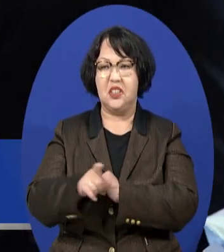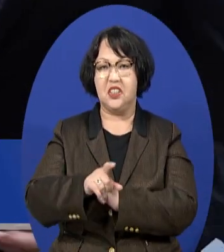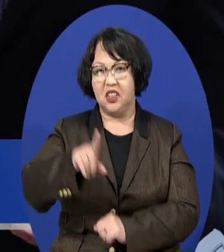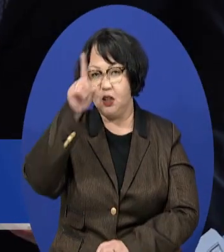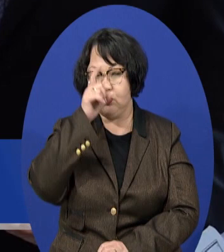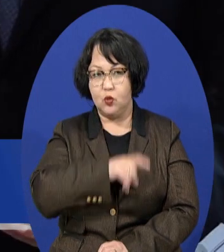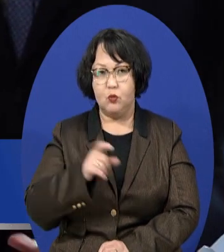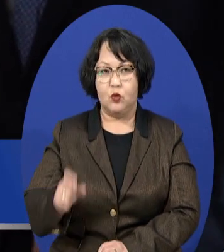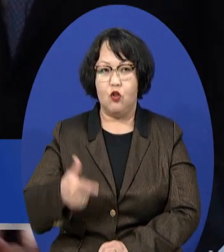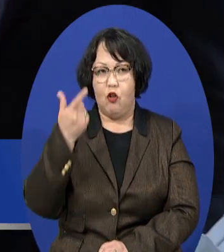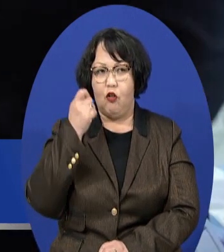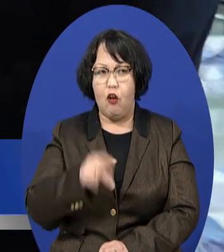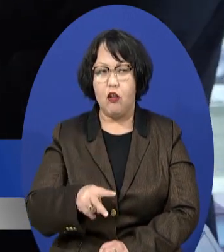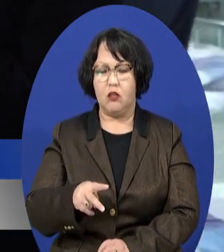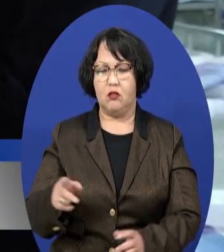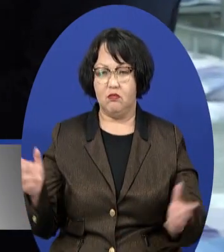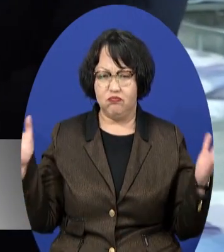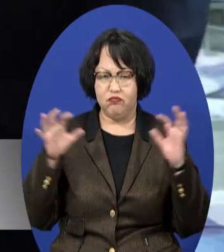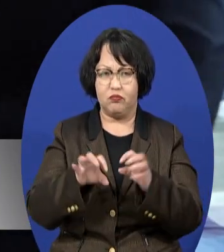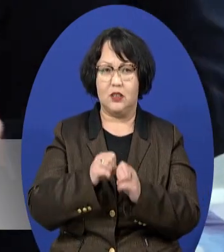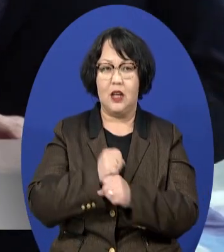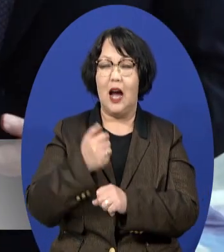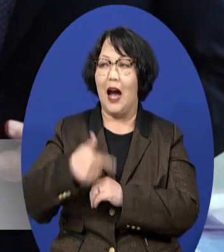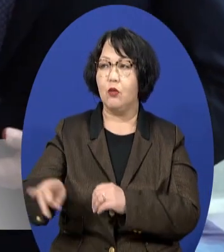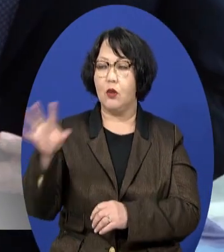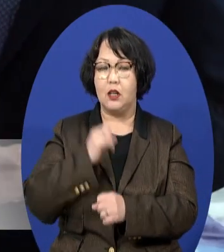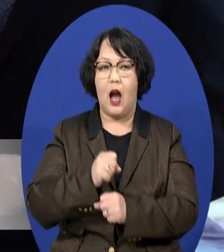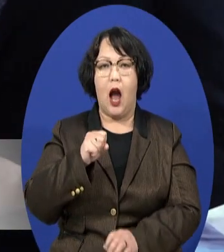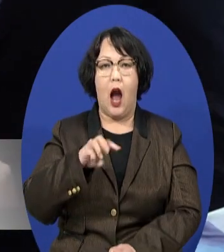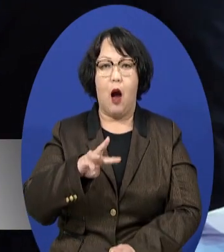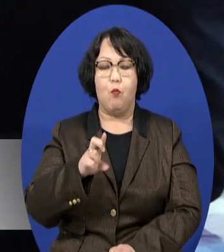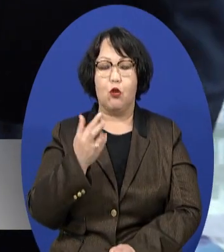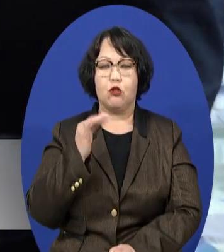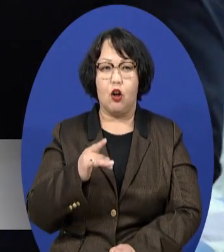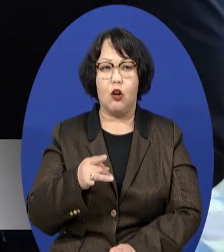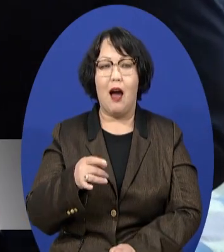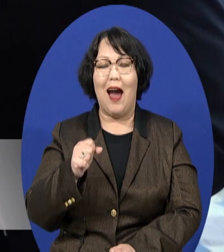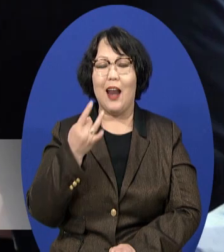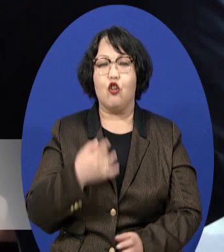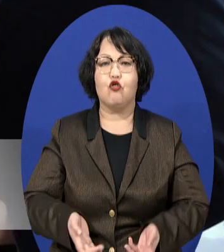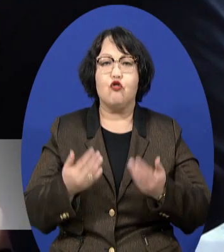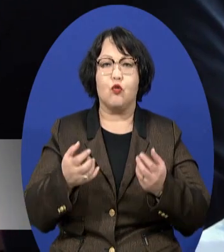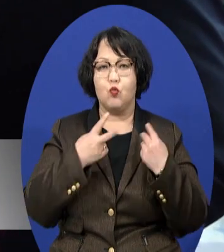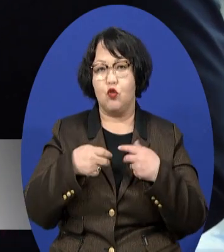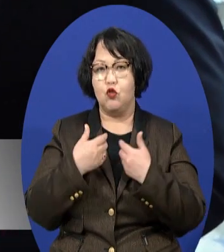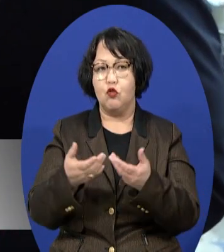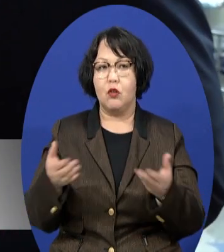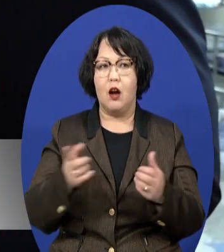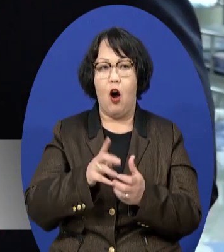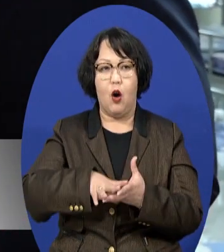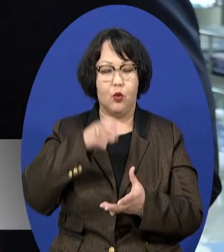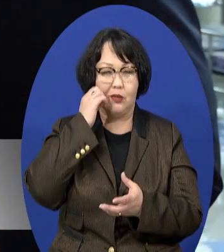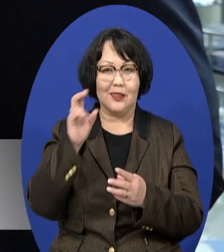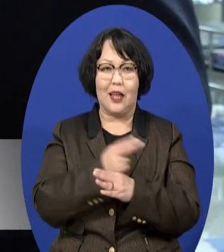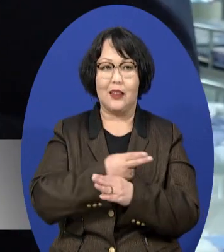энэ гол эсрүүгээ шилжүүлээд гадуур ажиллаж байгаа амбулатори хэсэг болон бусад одоо арай жоохон хөнгөн үйлчлэг үзүүлдэг хэсэгтээ бол оюутнуудаа дадлагжуулаад